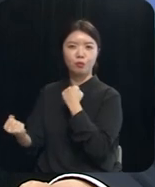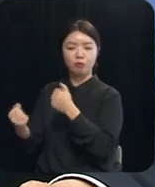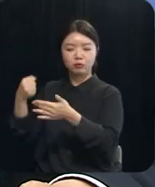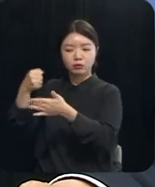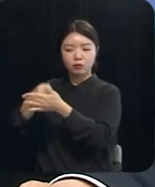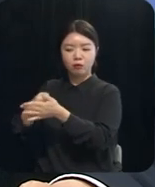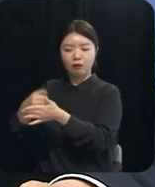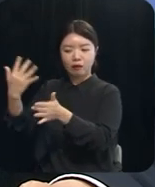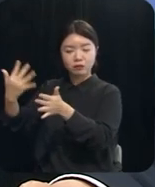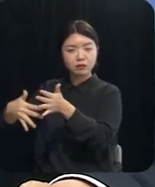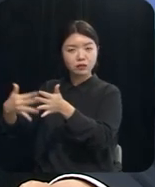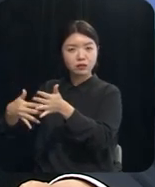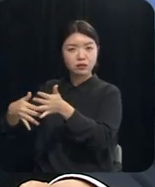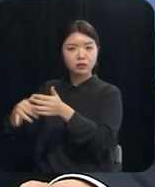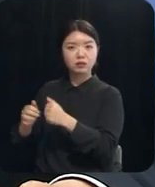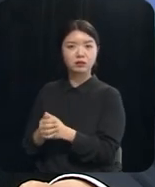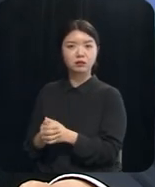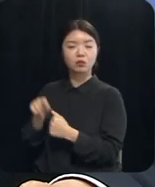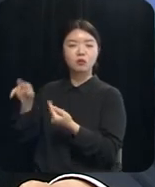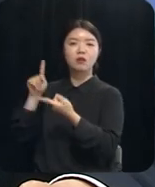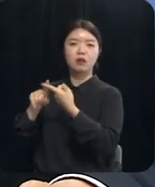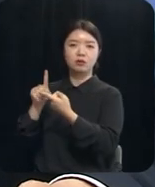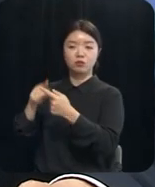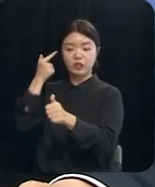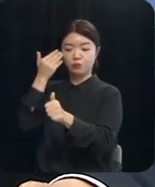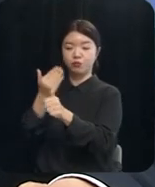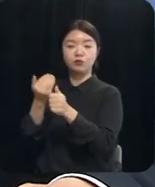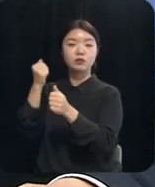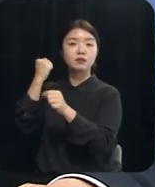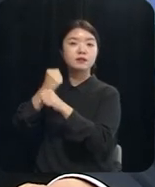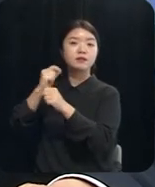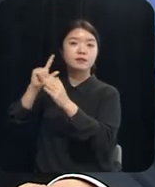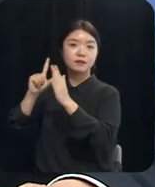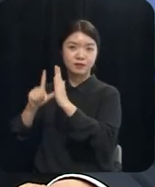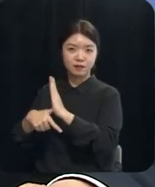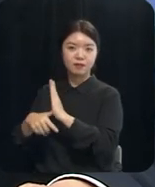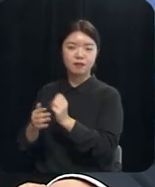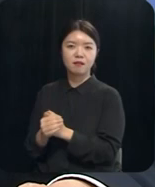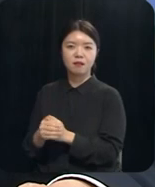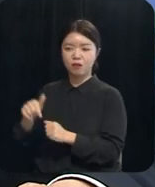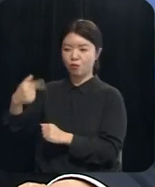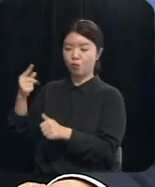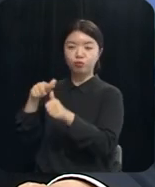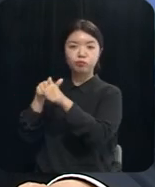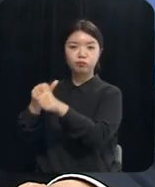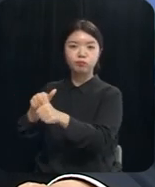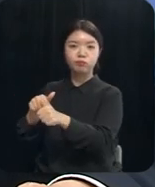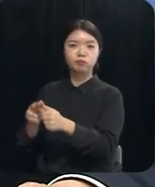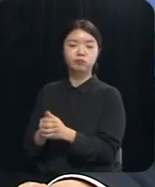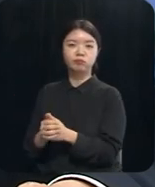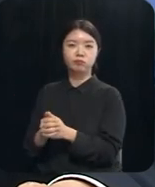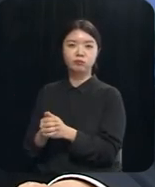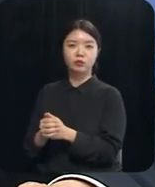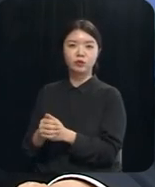지정되지 않았는지에 대해서 질문을 했을 때 고기철 후보께서는